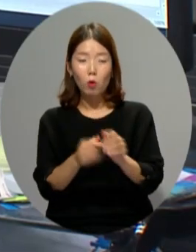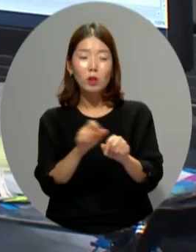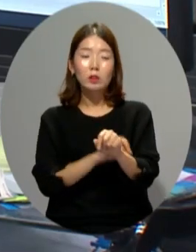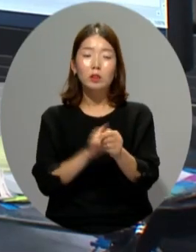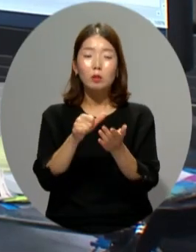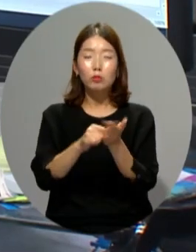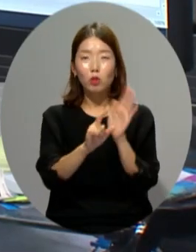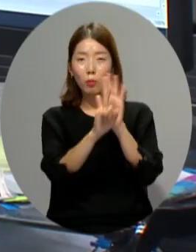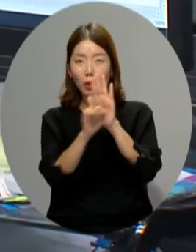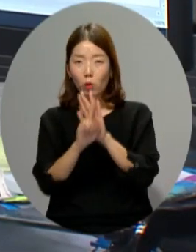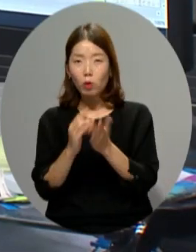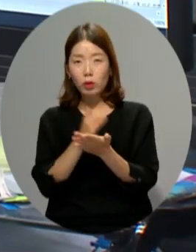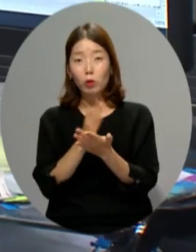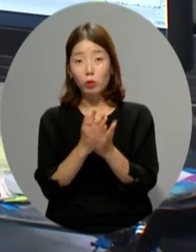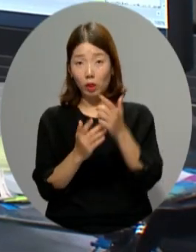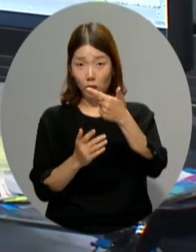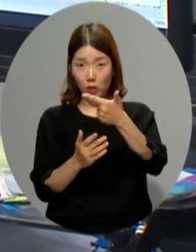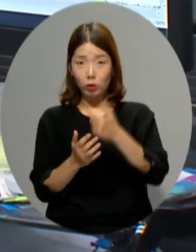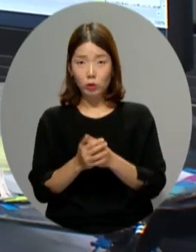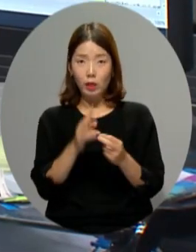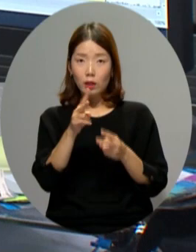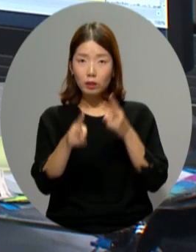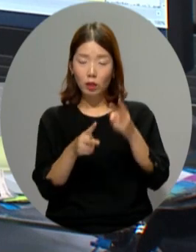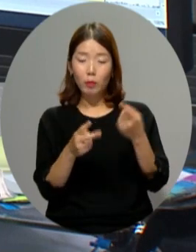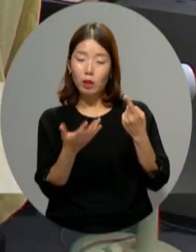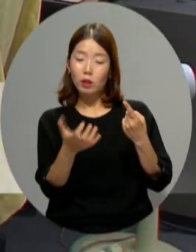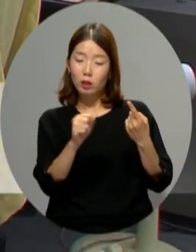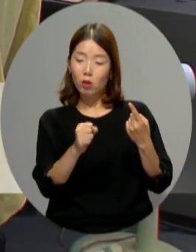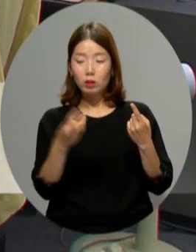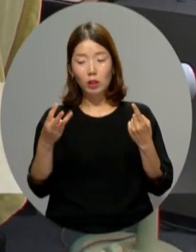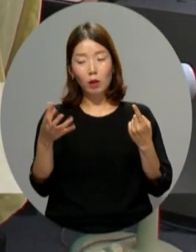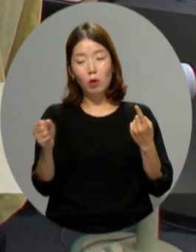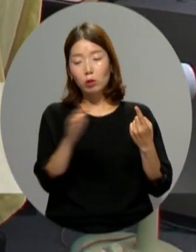마케팅 등 모두 6개 분야로 사업당